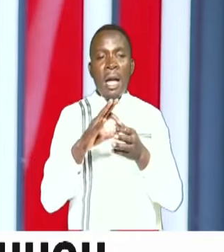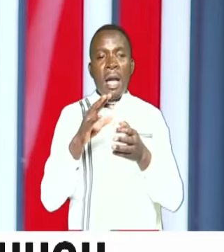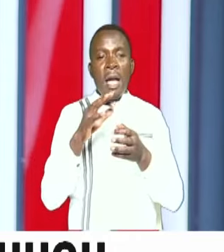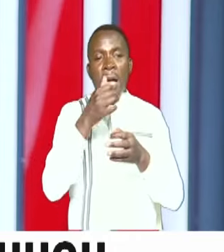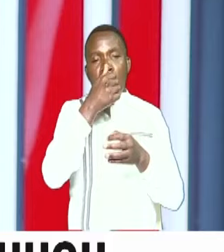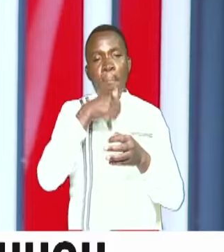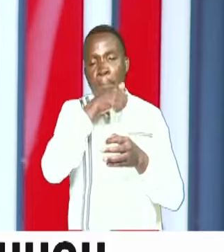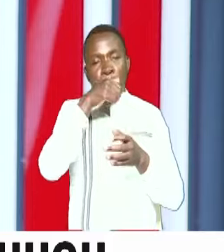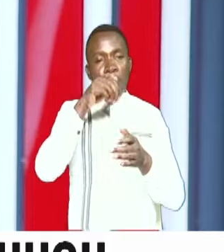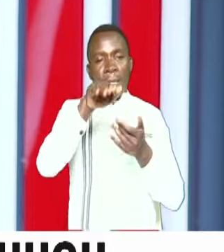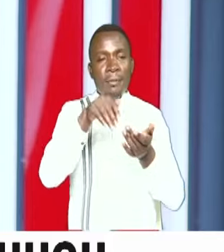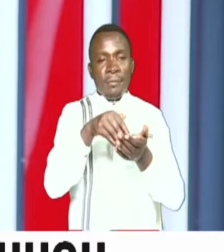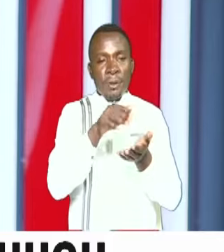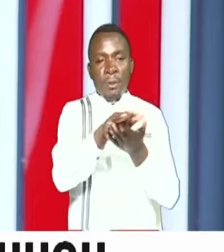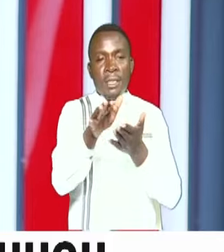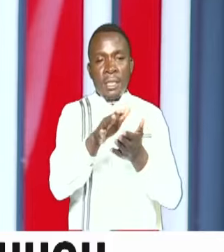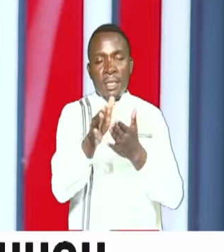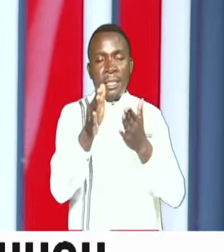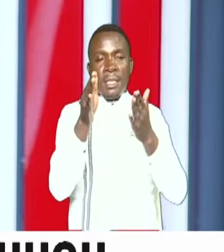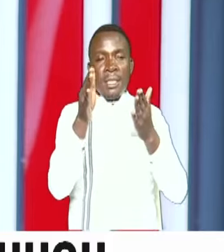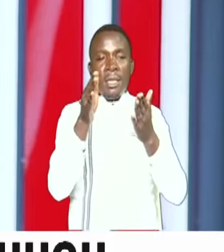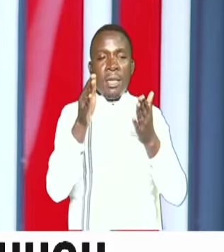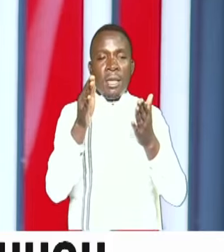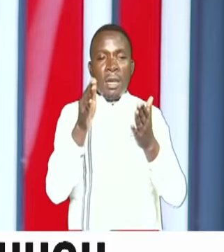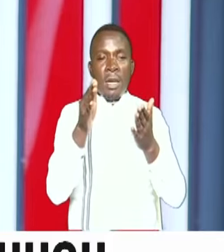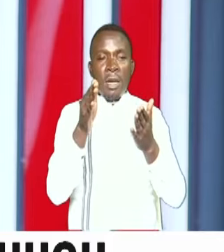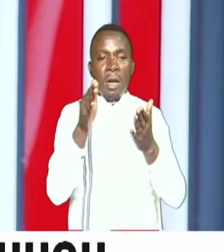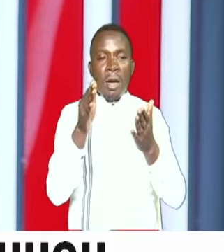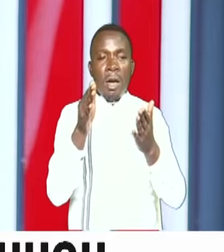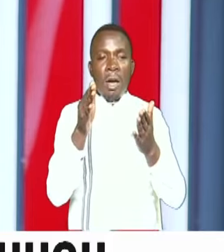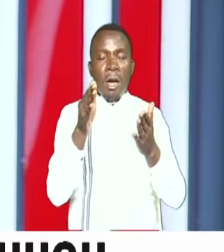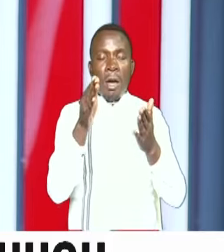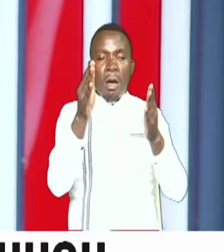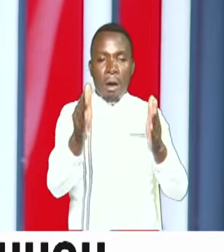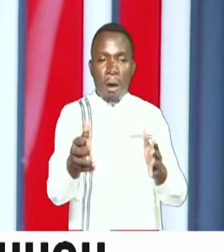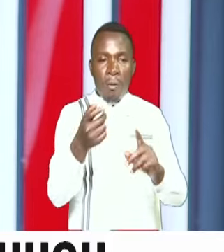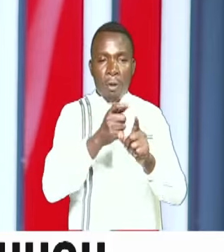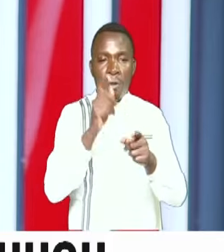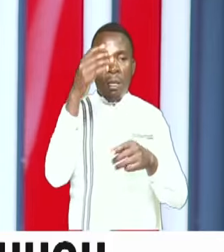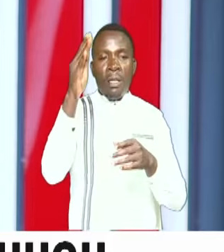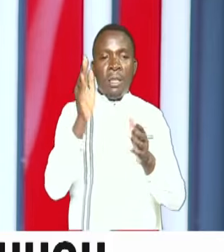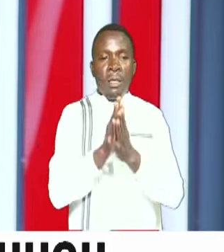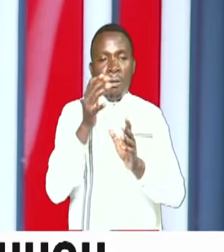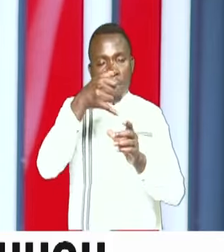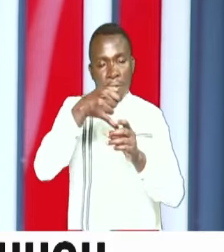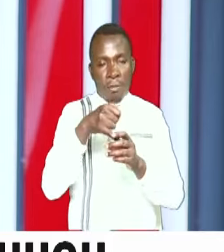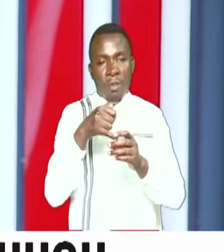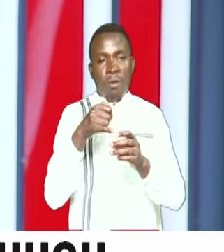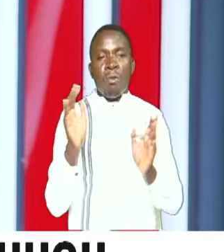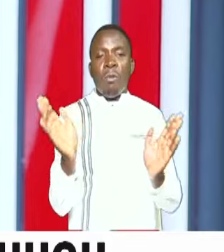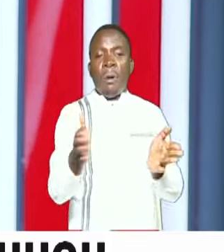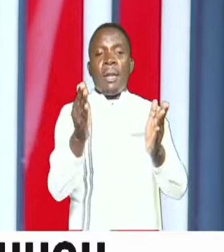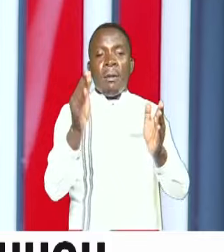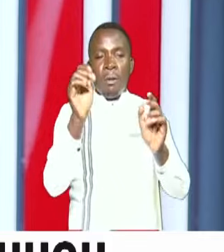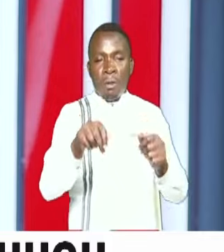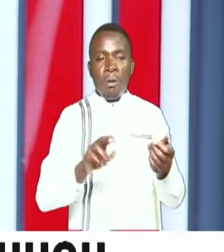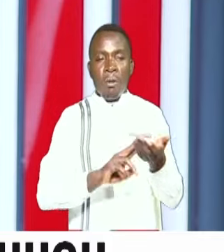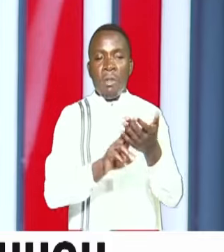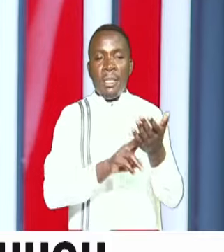imbere mu gihugu ndetse n'abavuye hanze kugira ngo bashobore kubyaza umusaruro ayo mahirwe